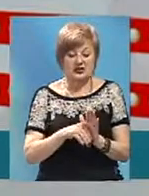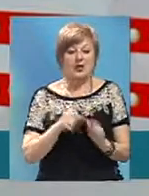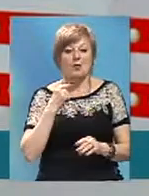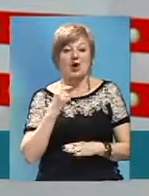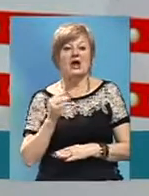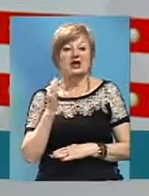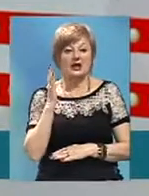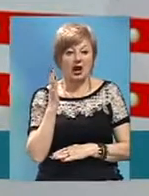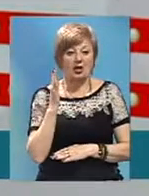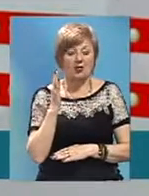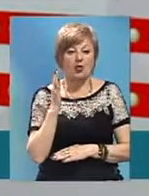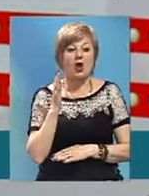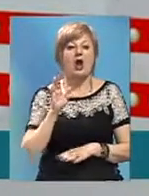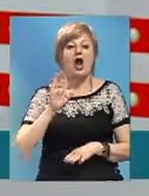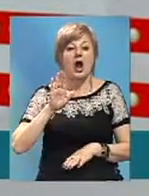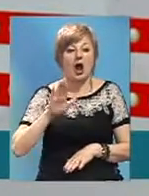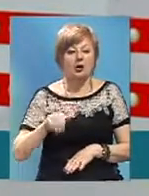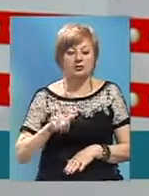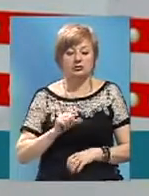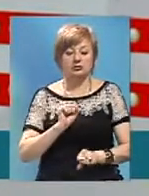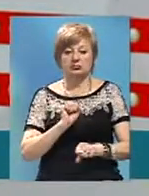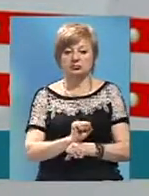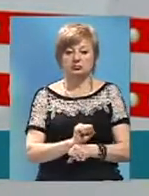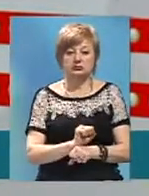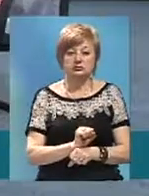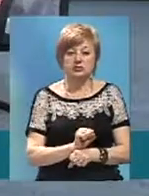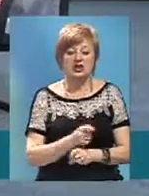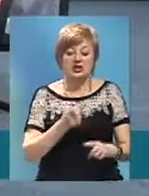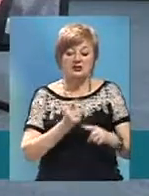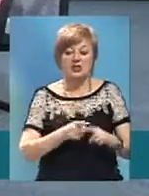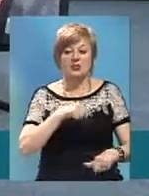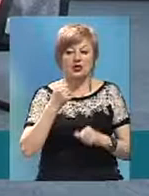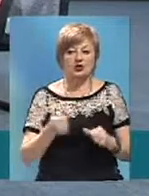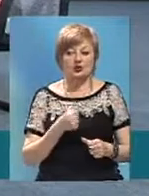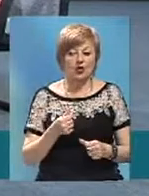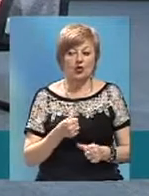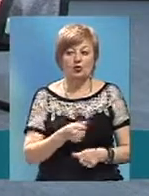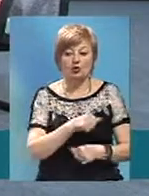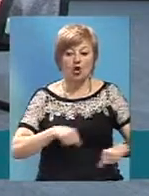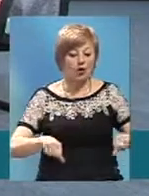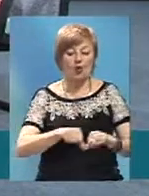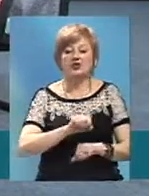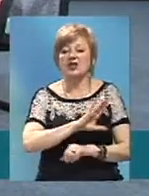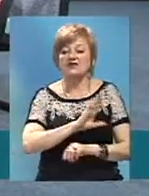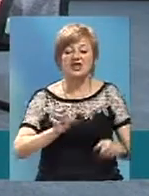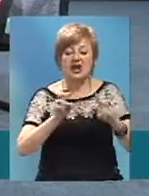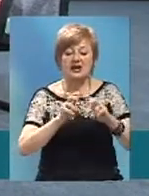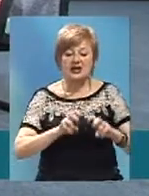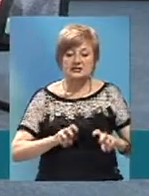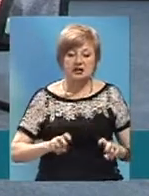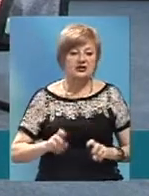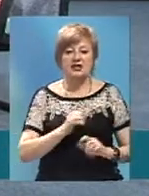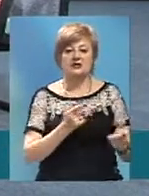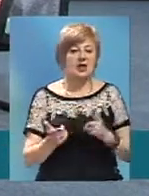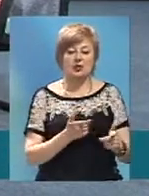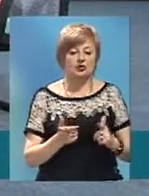переляку, але потім вони впали в кому. Так. Да, і за півроку, власне, комітет профільний не розглянув і не підготував